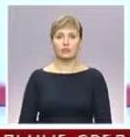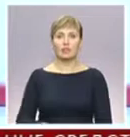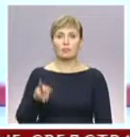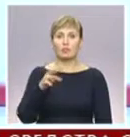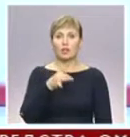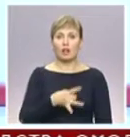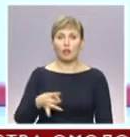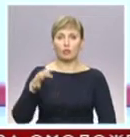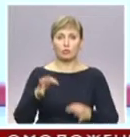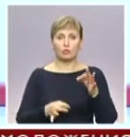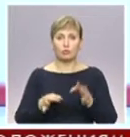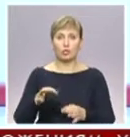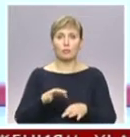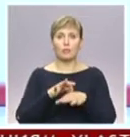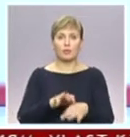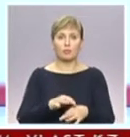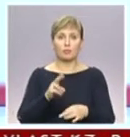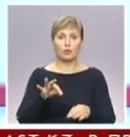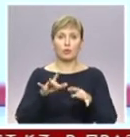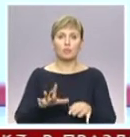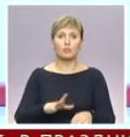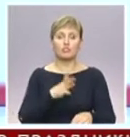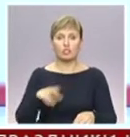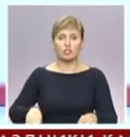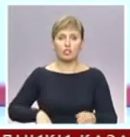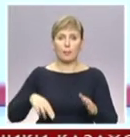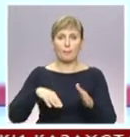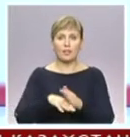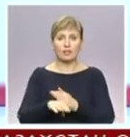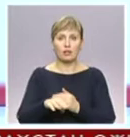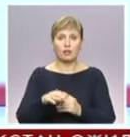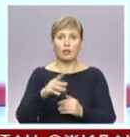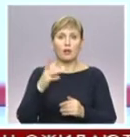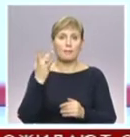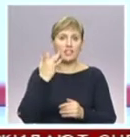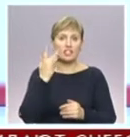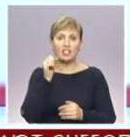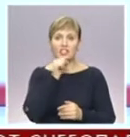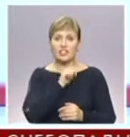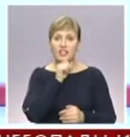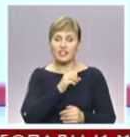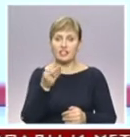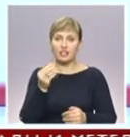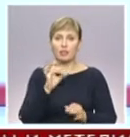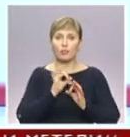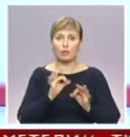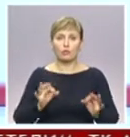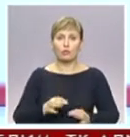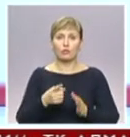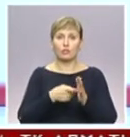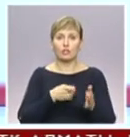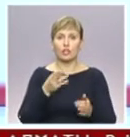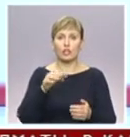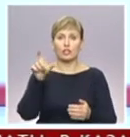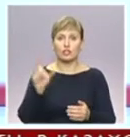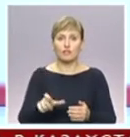в медеуском районном суде идет процесс по делу бывшего директора метрополитена за неоднократное ощущение прокурор запросил для муратов